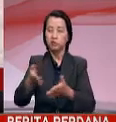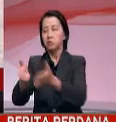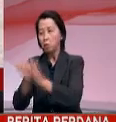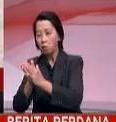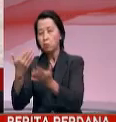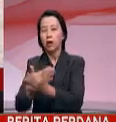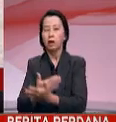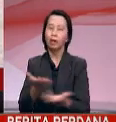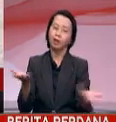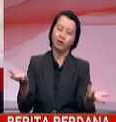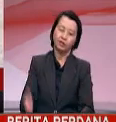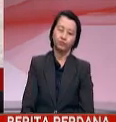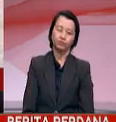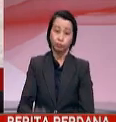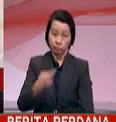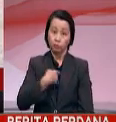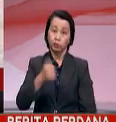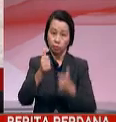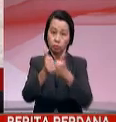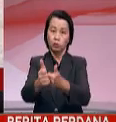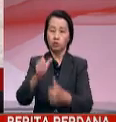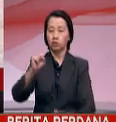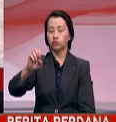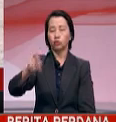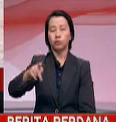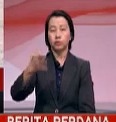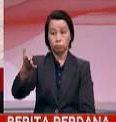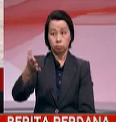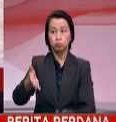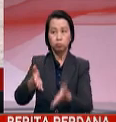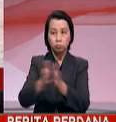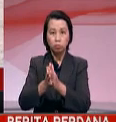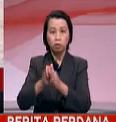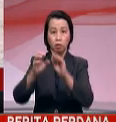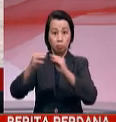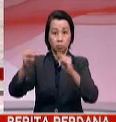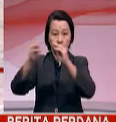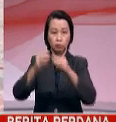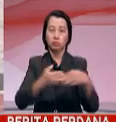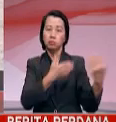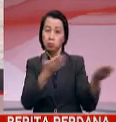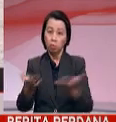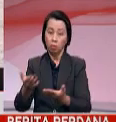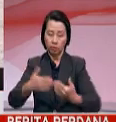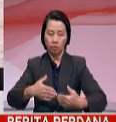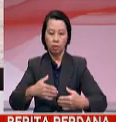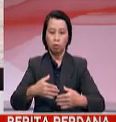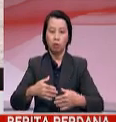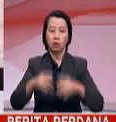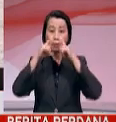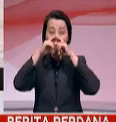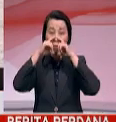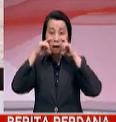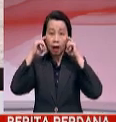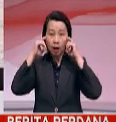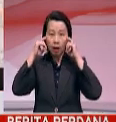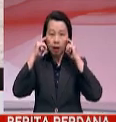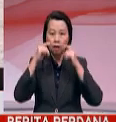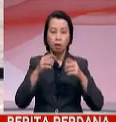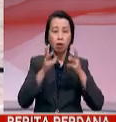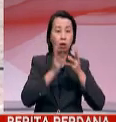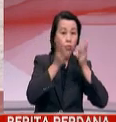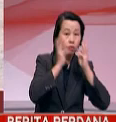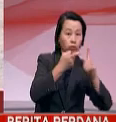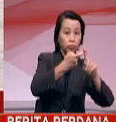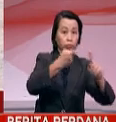baru. Saya ikut SOP yang diminta oleh pihak masjid lah, bawa mas, ambil wuduk